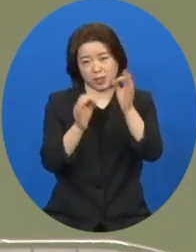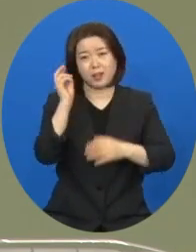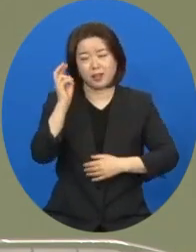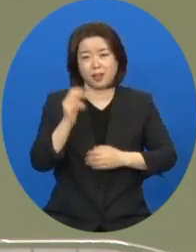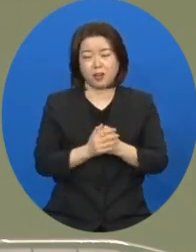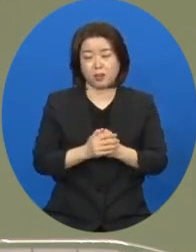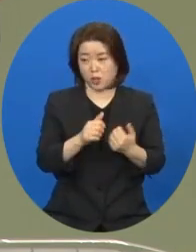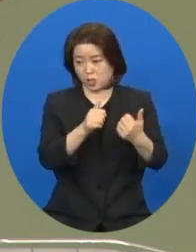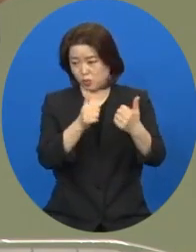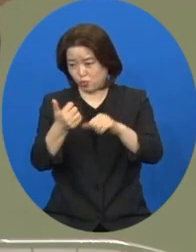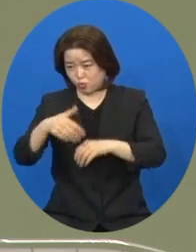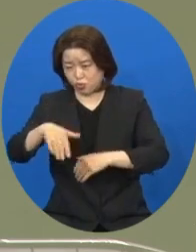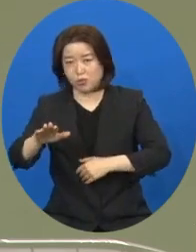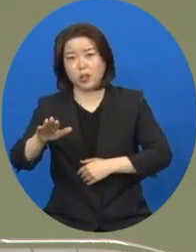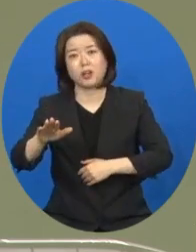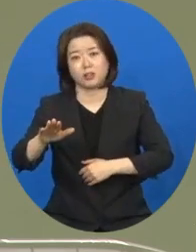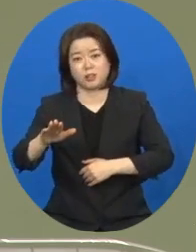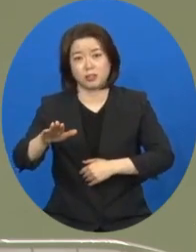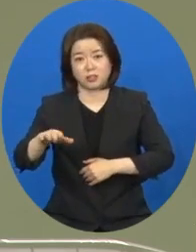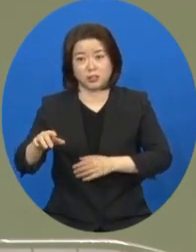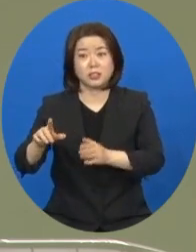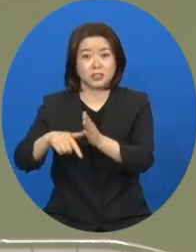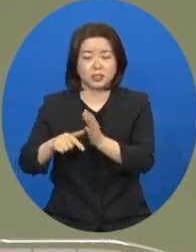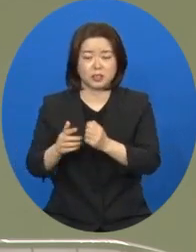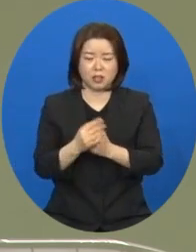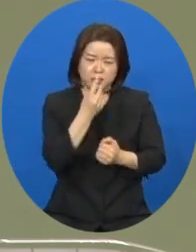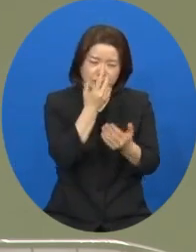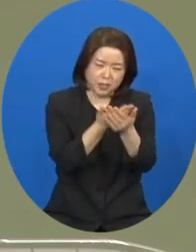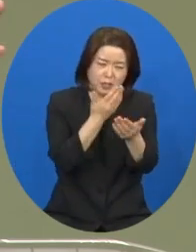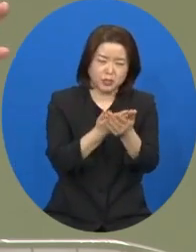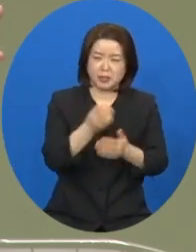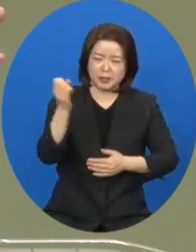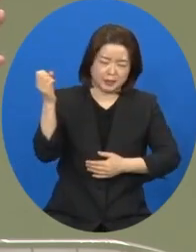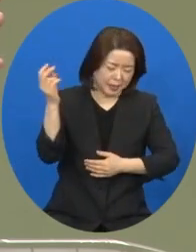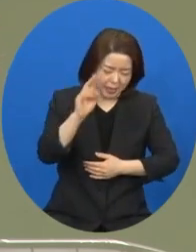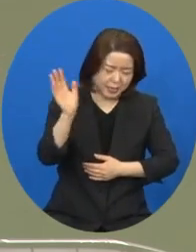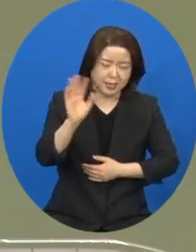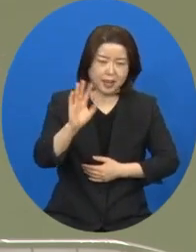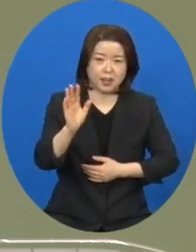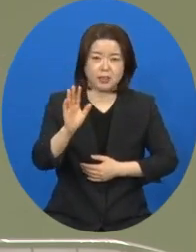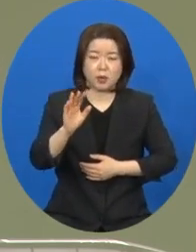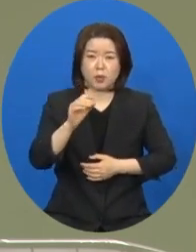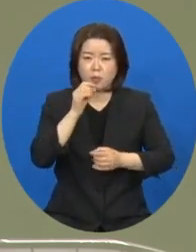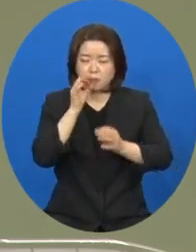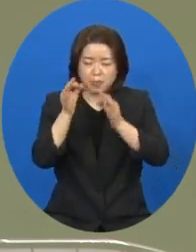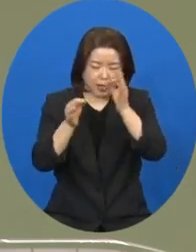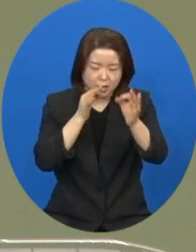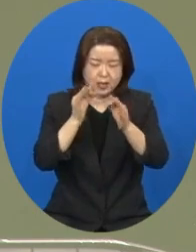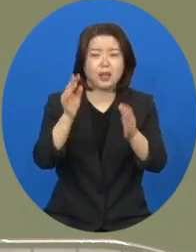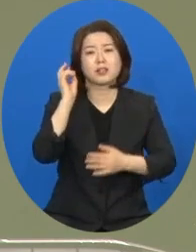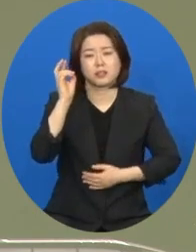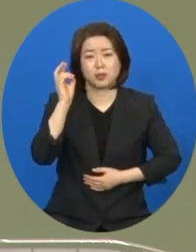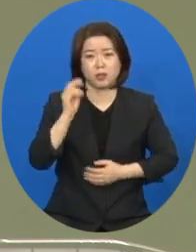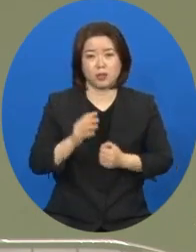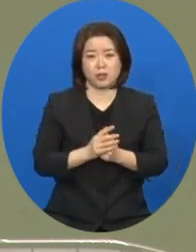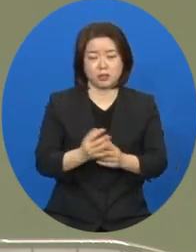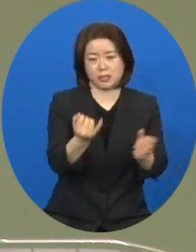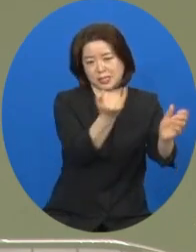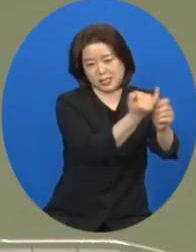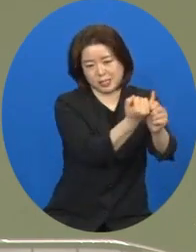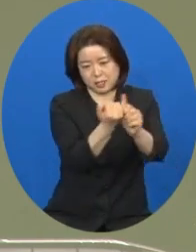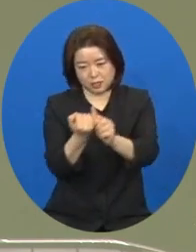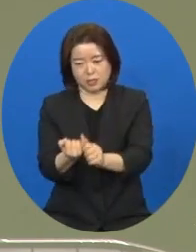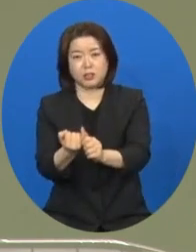죽으러 가는 거예요. 살려주세요. 살려주세요. 다시는 안 그럴게요. 근데 그 끌고 오는